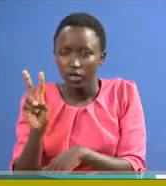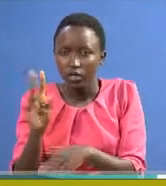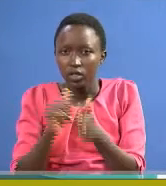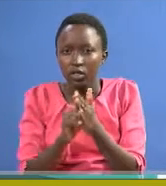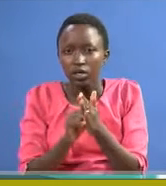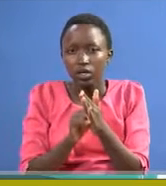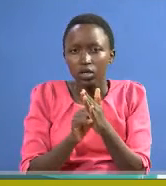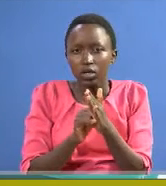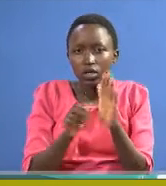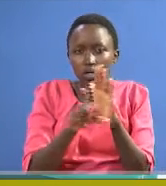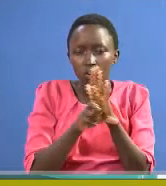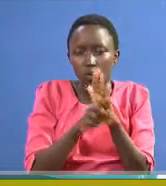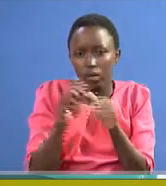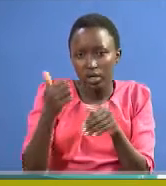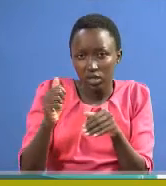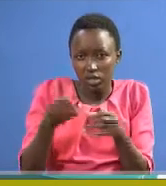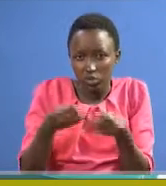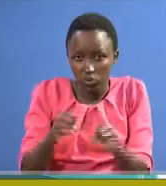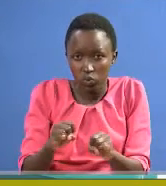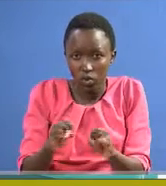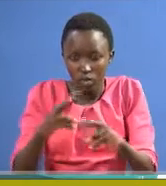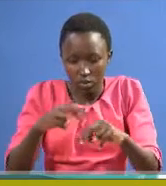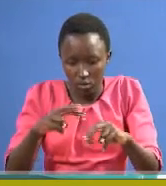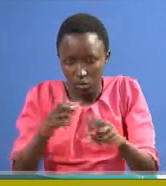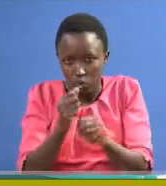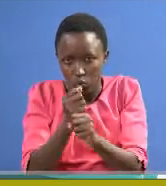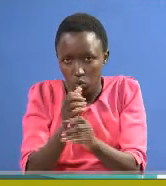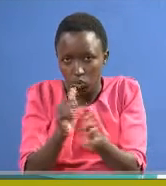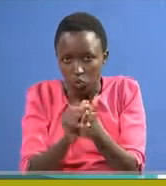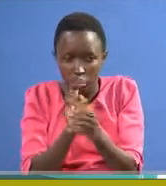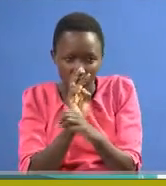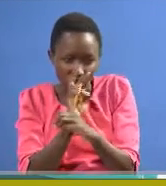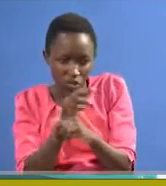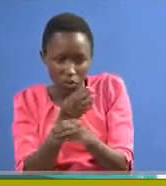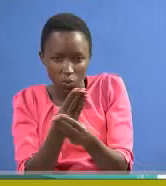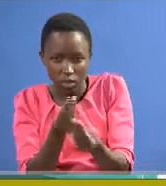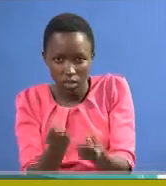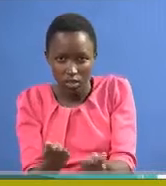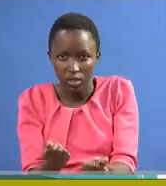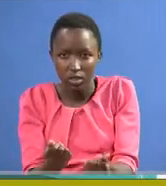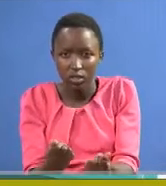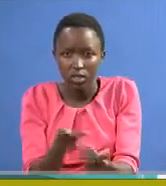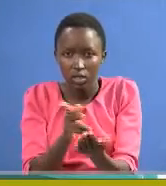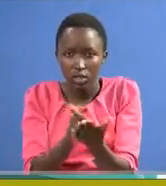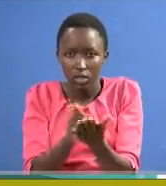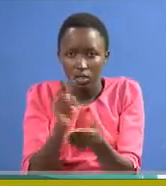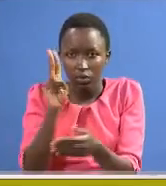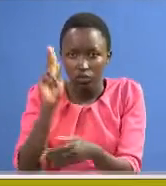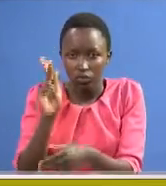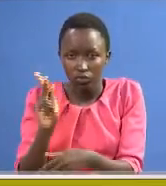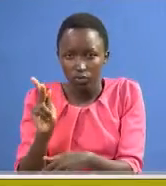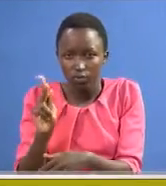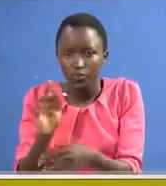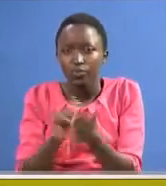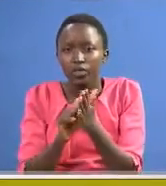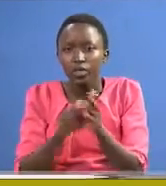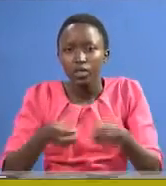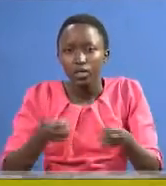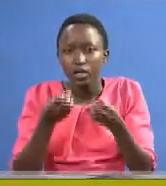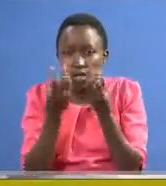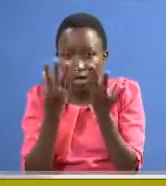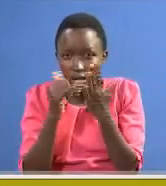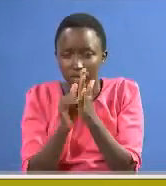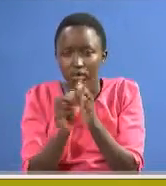law enforcement officers and anyone trying to do an inspection to be able to view it easily by putting UV light over it. Teknolojia